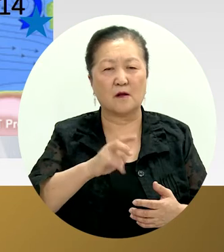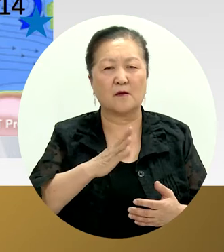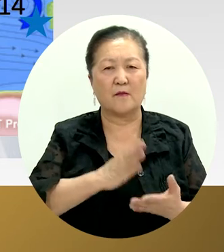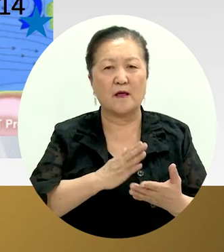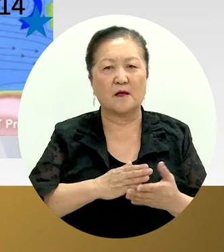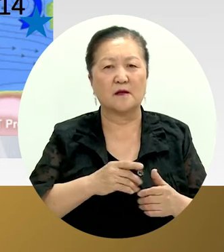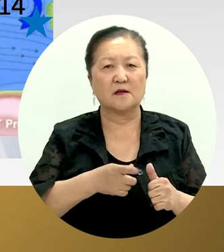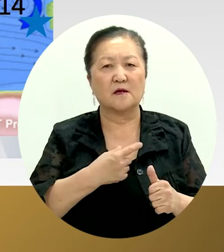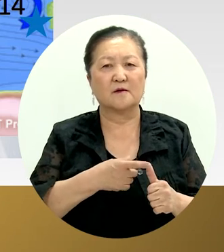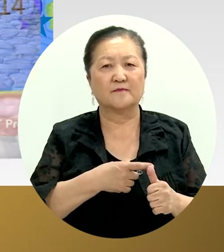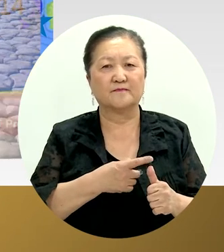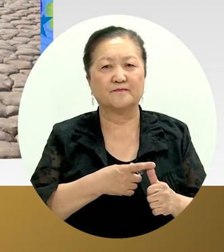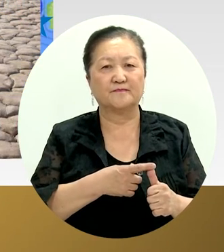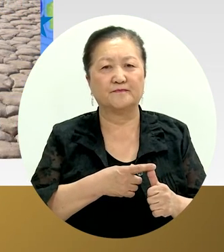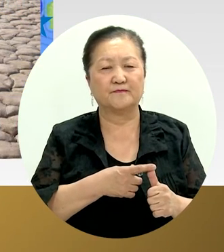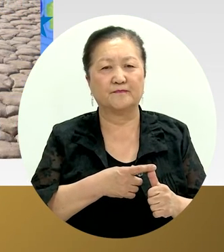сөрөгчөөс хараарай.